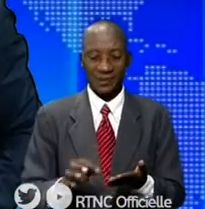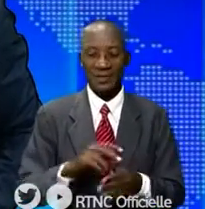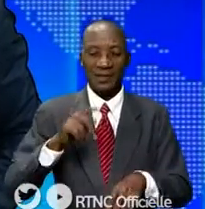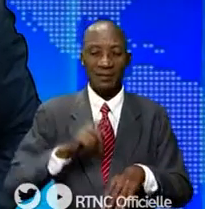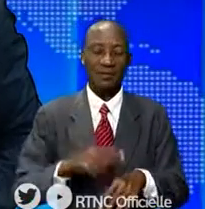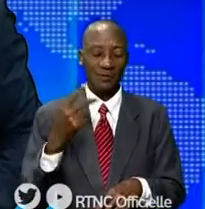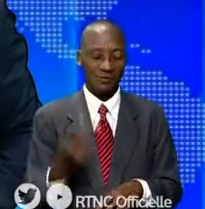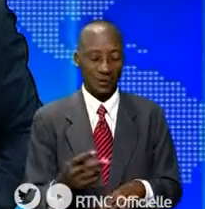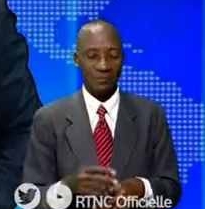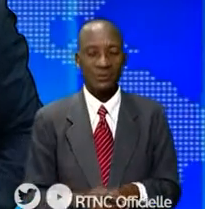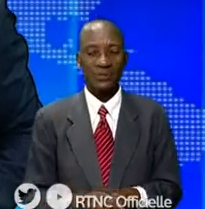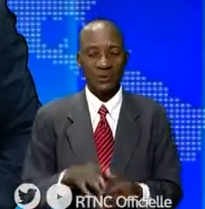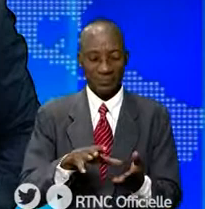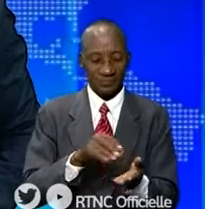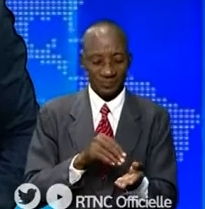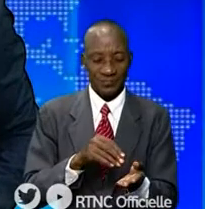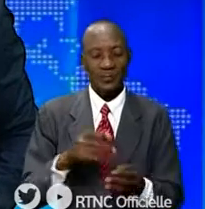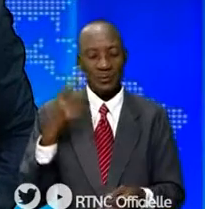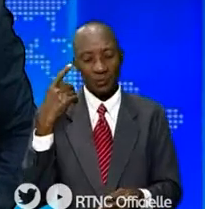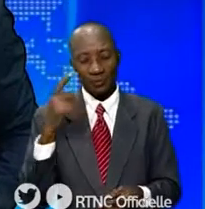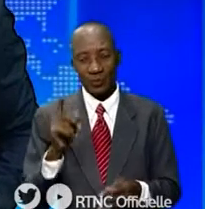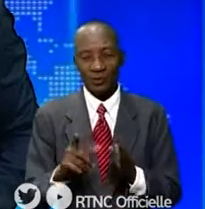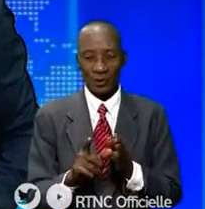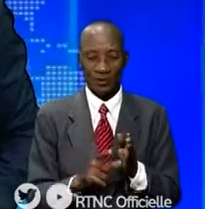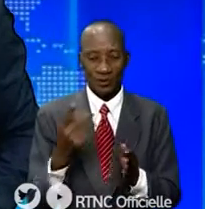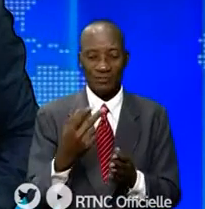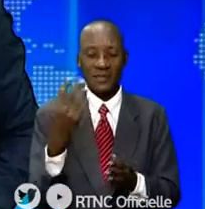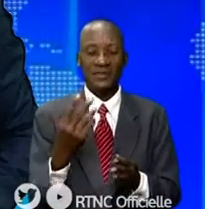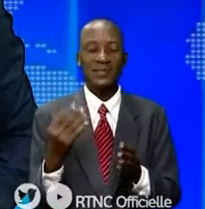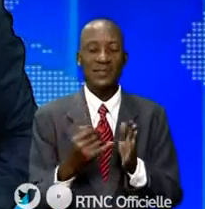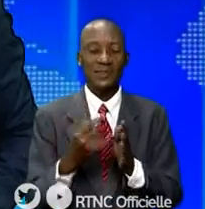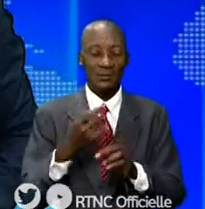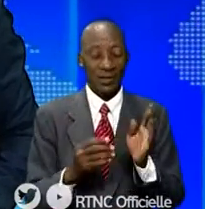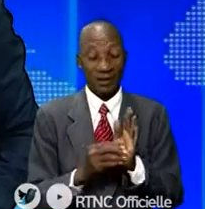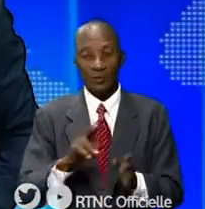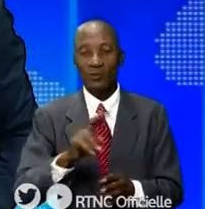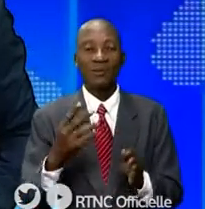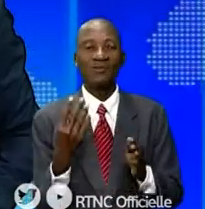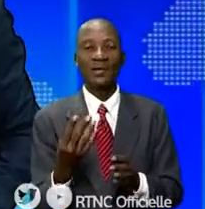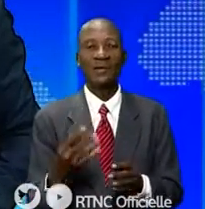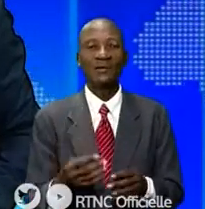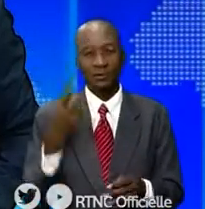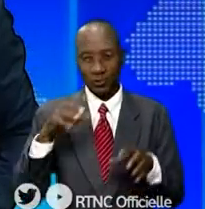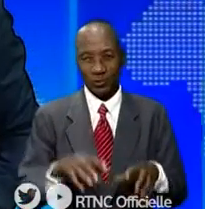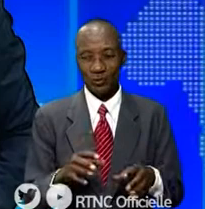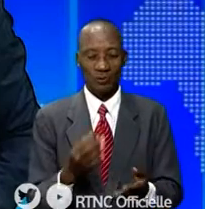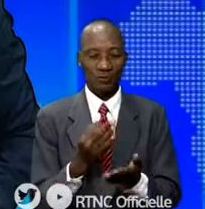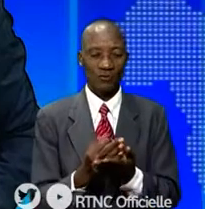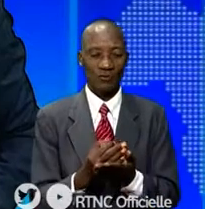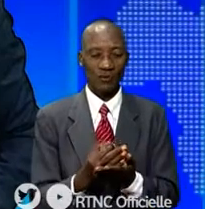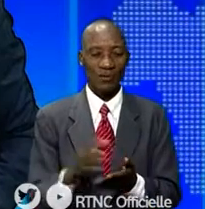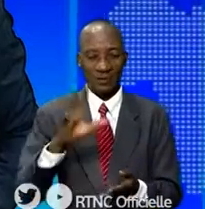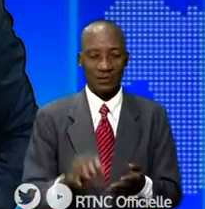La ratification de l'accord pré-signé en date du 26 septembre 2019 entre la RDC et le Fonds africain de développement d'un montant